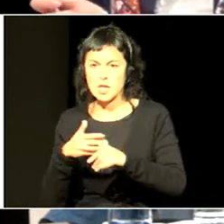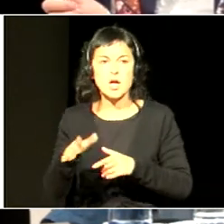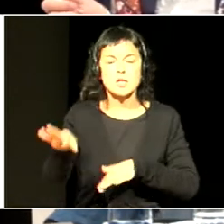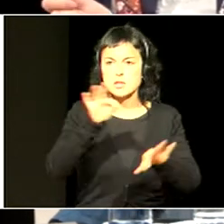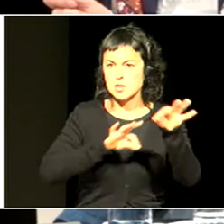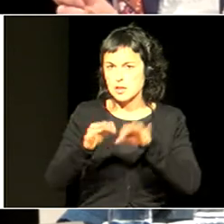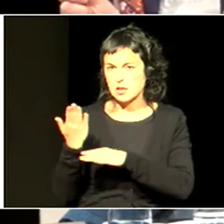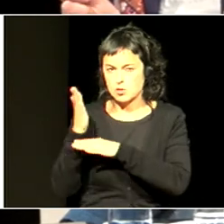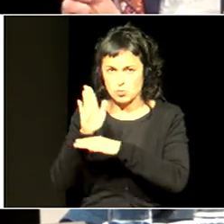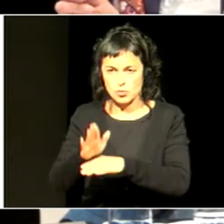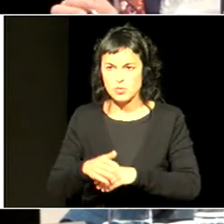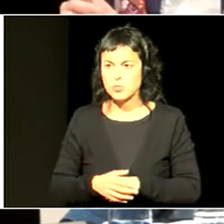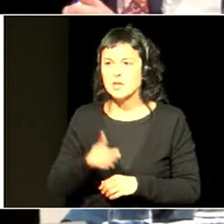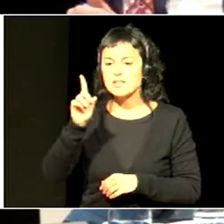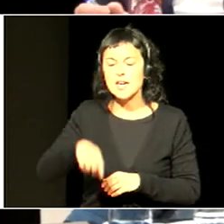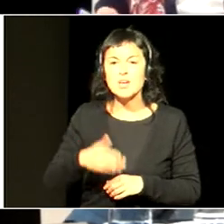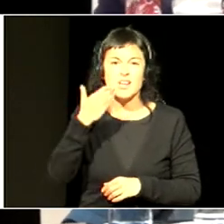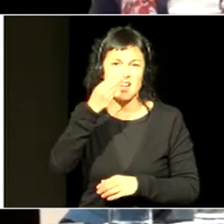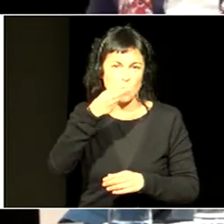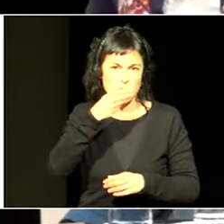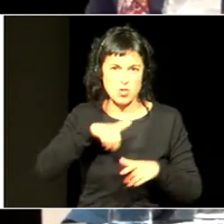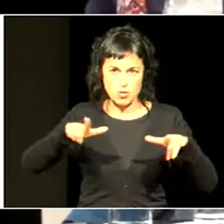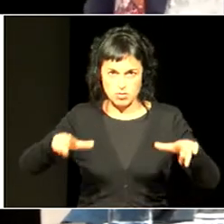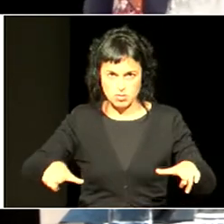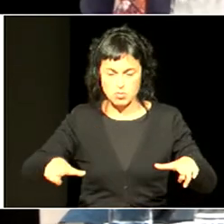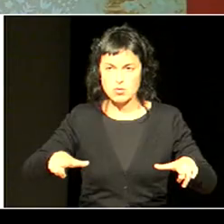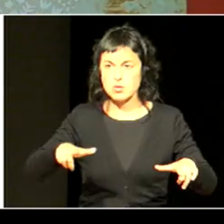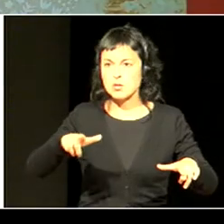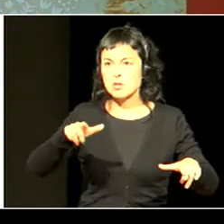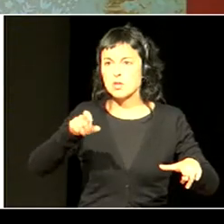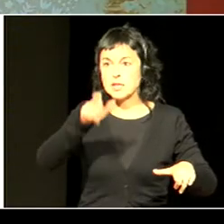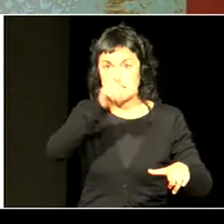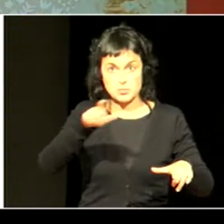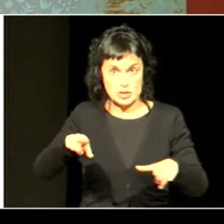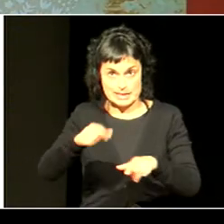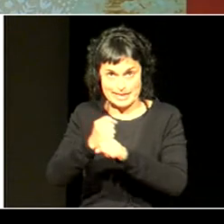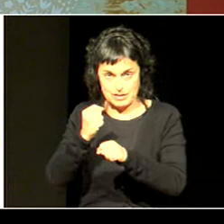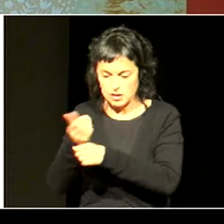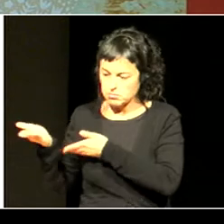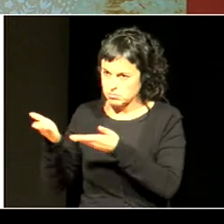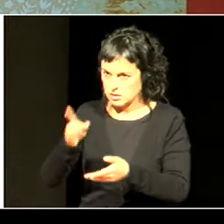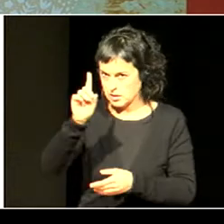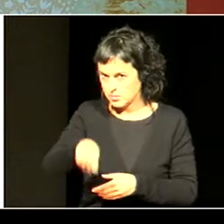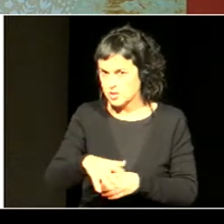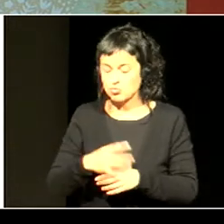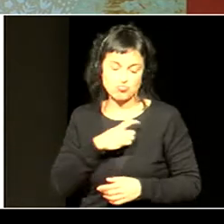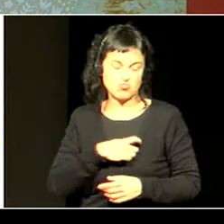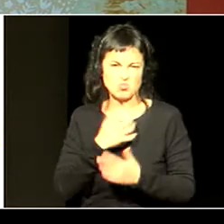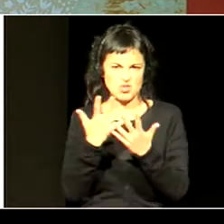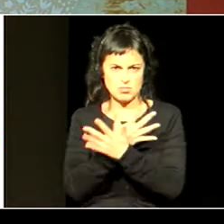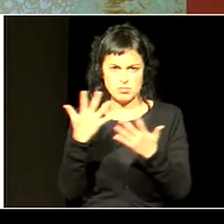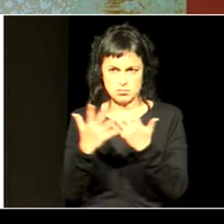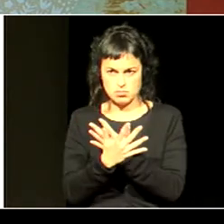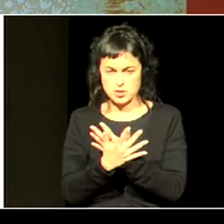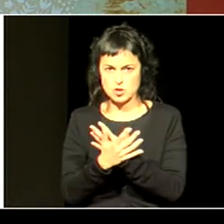jangelako arduraduna eta baita ere jantokiko langileak edo gonbidatuak daude hortara, eta azkenan batzorde horretan pixkat